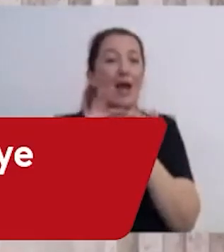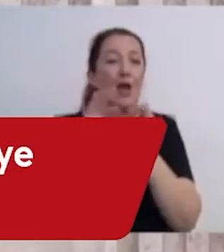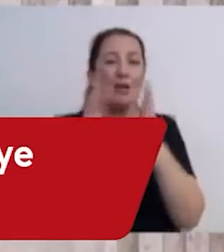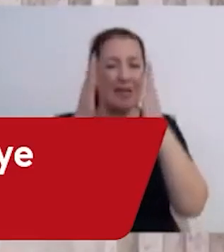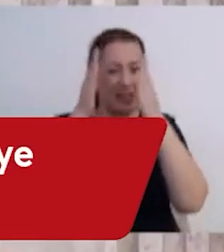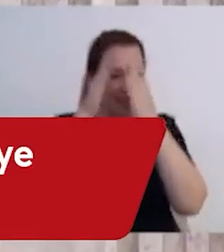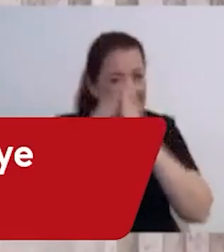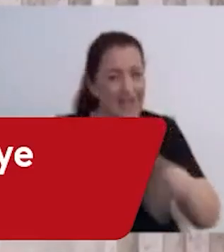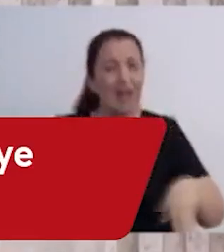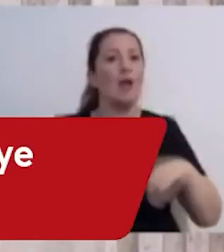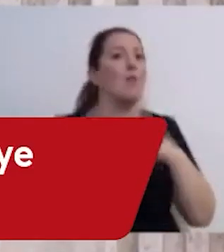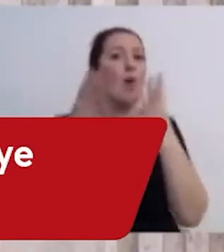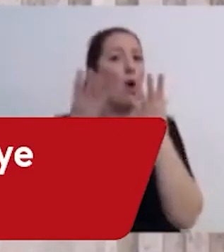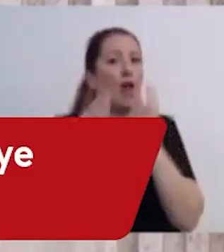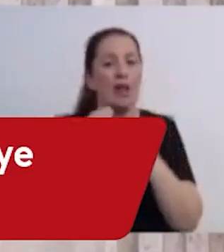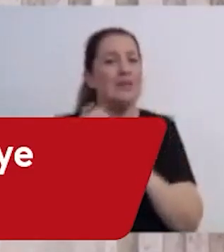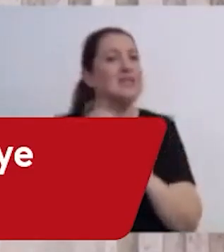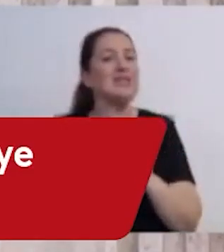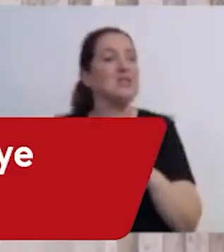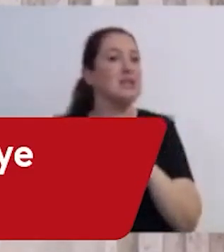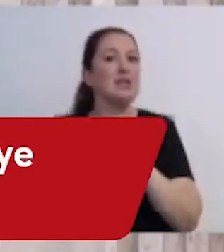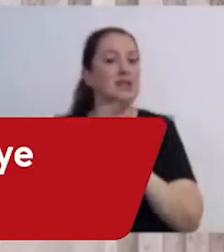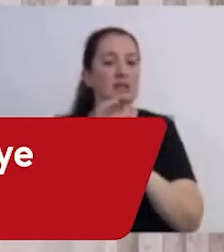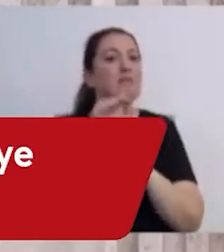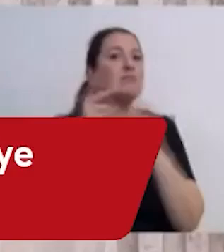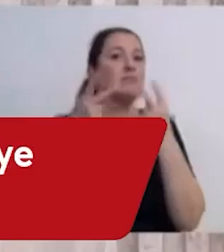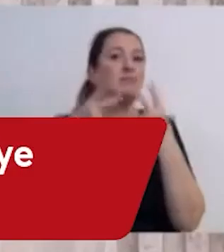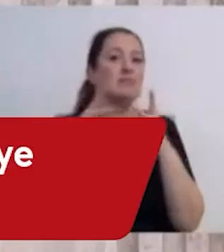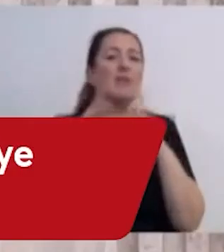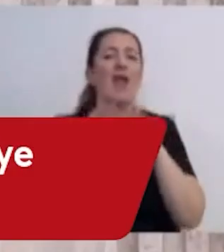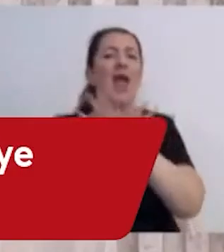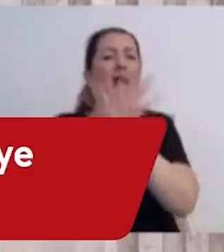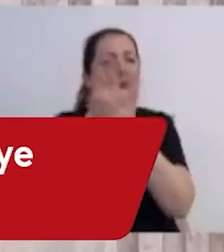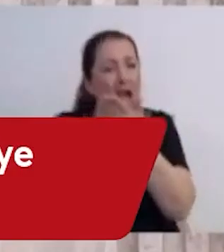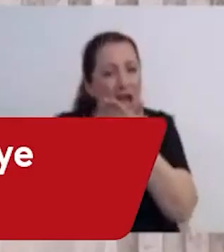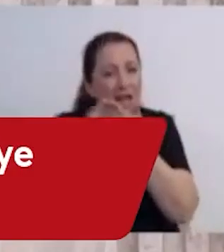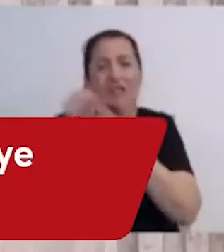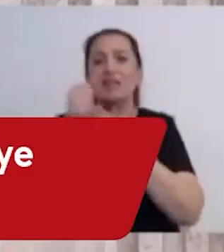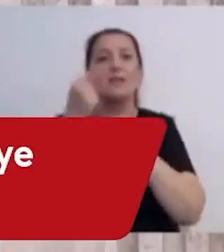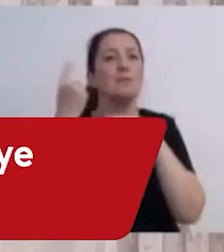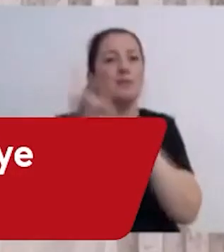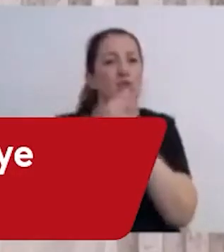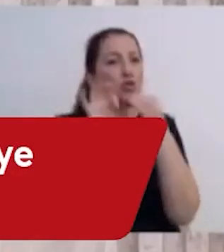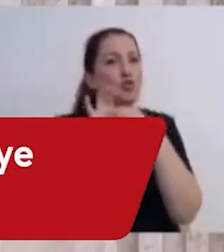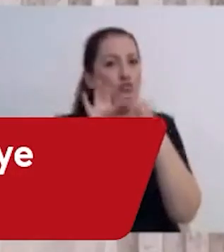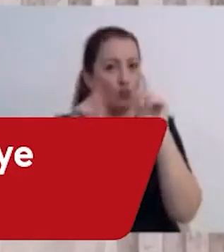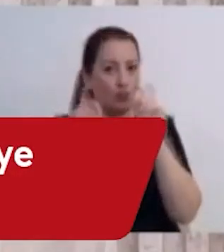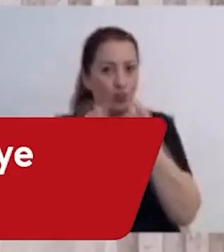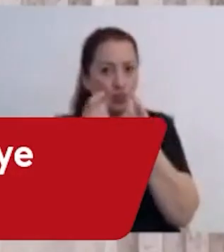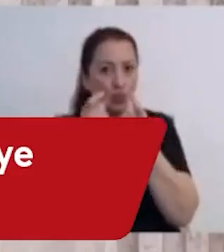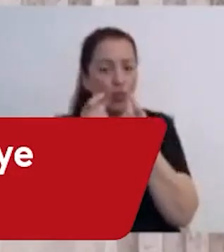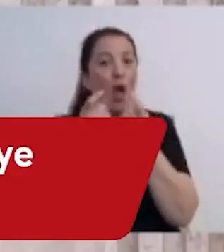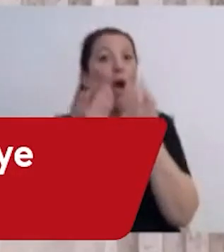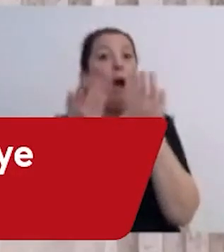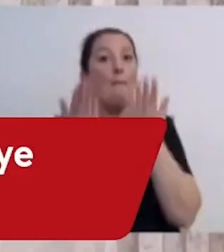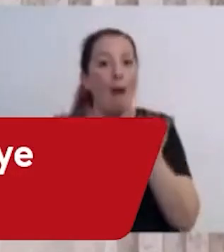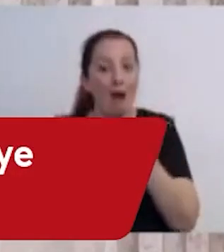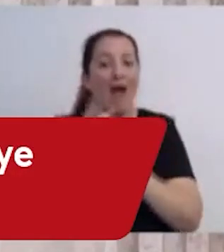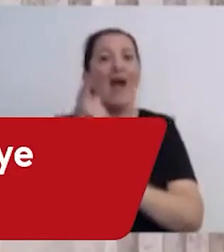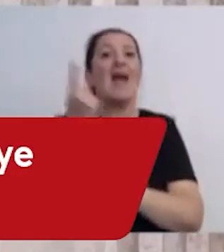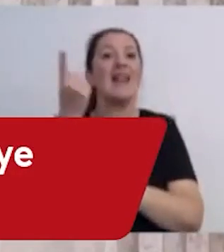çökebilir. Sıkıntılar yaşayabiliriz. Her şeyi bir şekilde çözüm bulunur ama